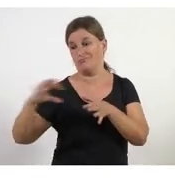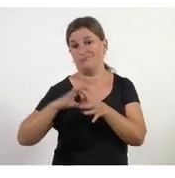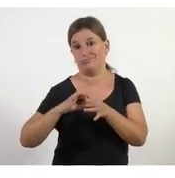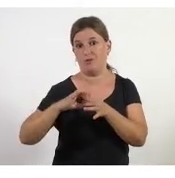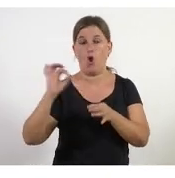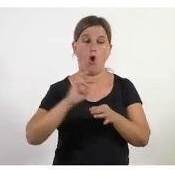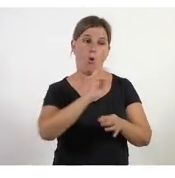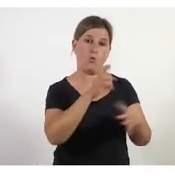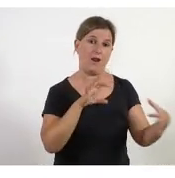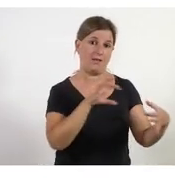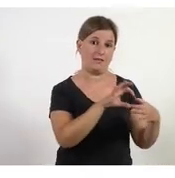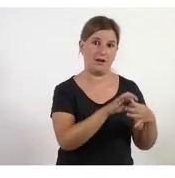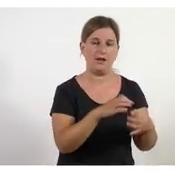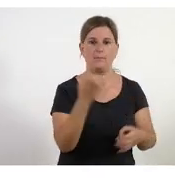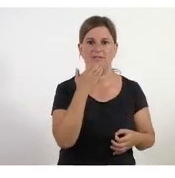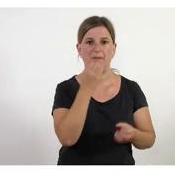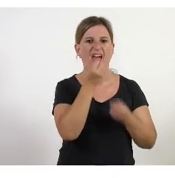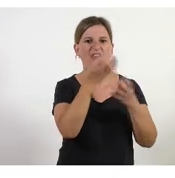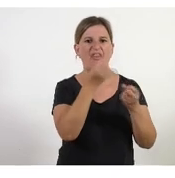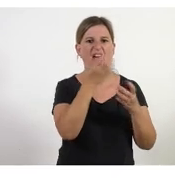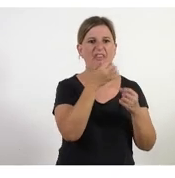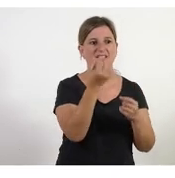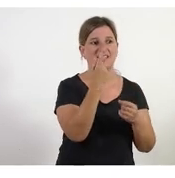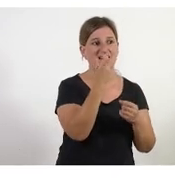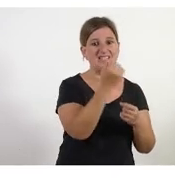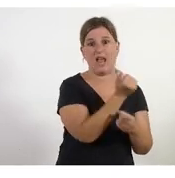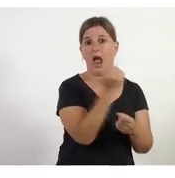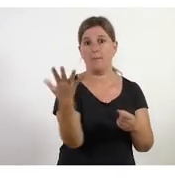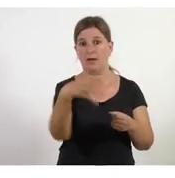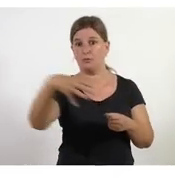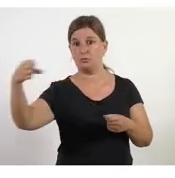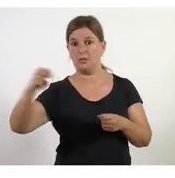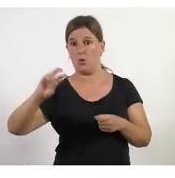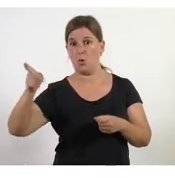altra. Si hem de fer migracions de dades, també és un punt que ens ha de